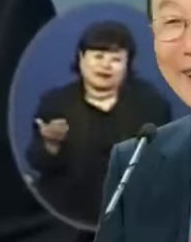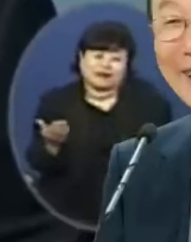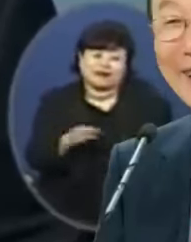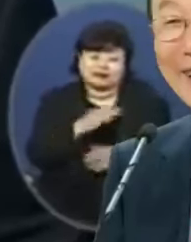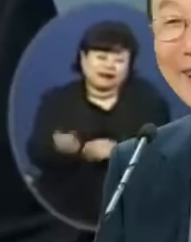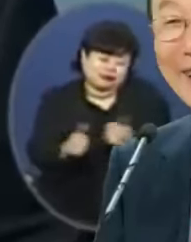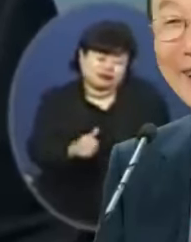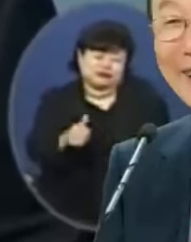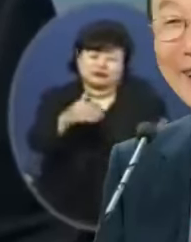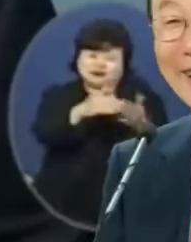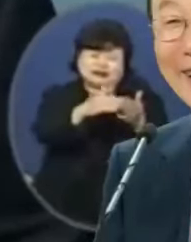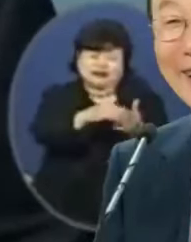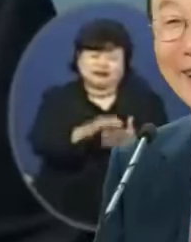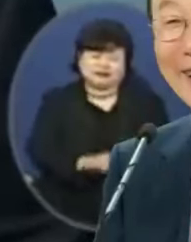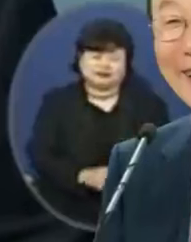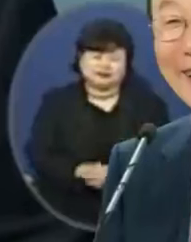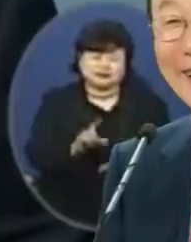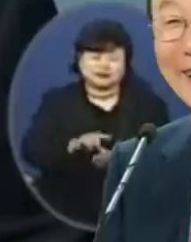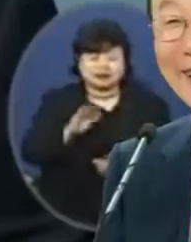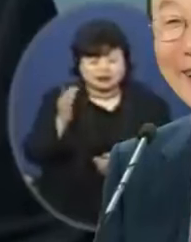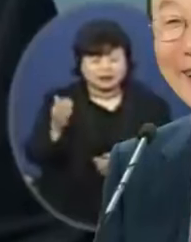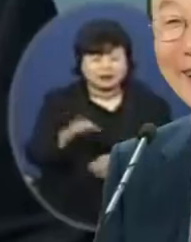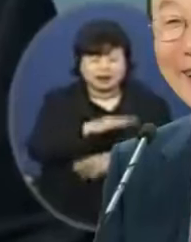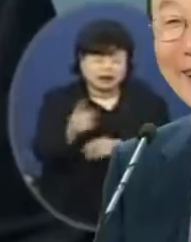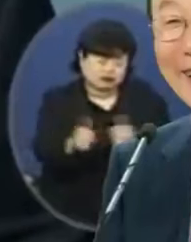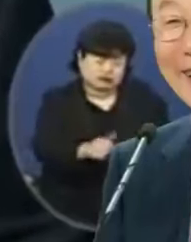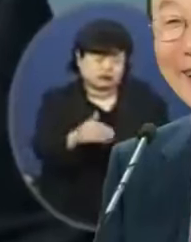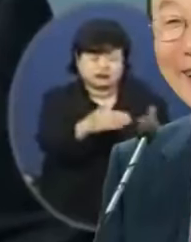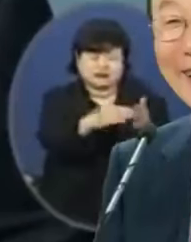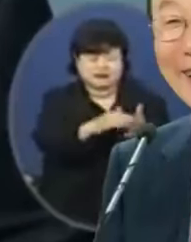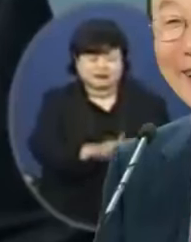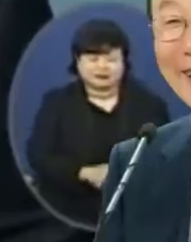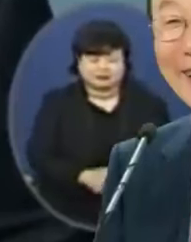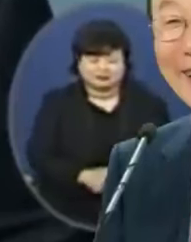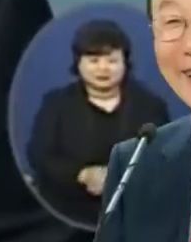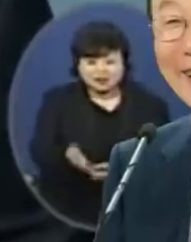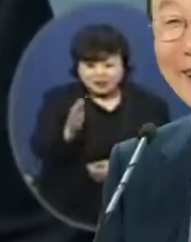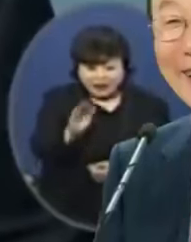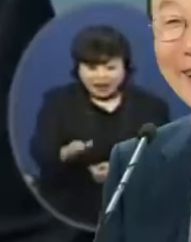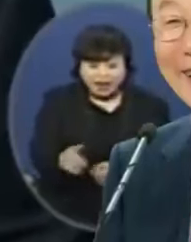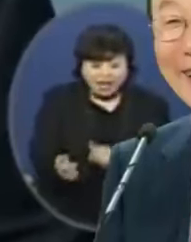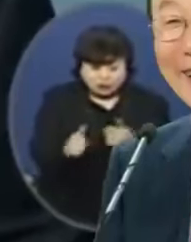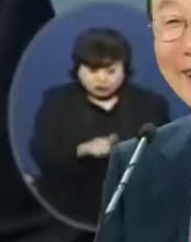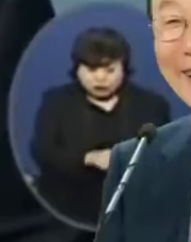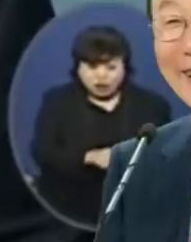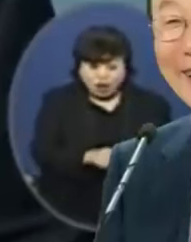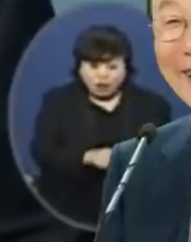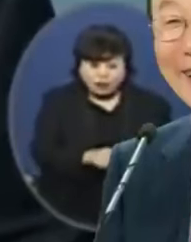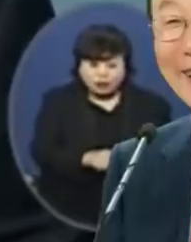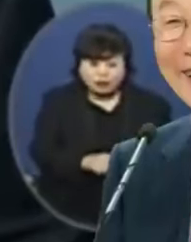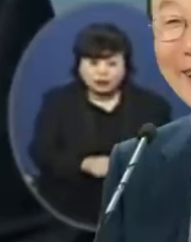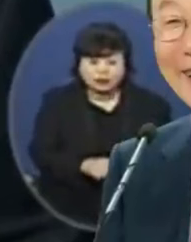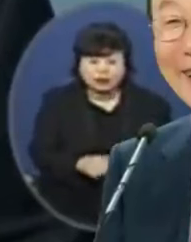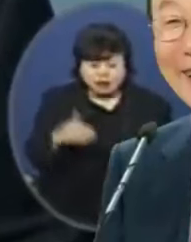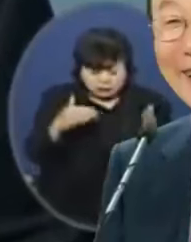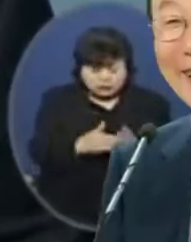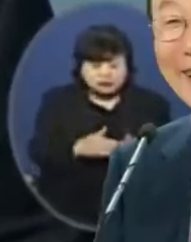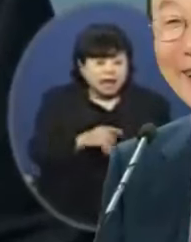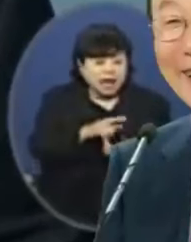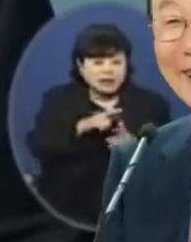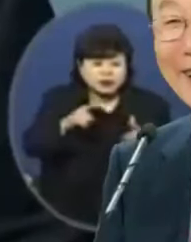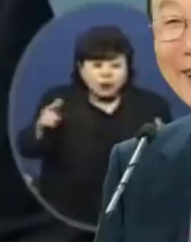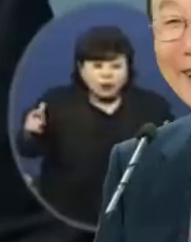나도 가야지. 때가 오면 갈 수밖에 없지 않습니까? 그러나 죽는 것이 그 죽음으로 끝나면